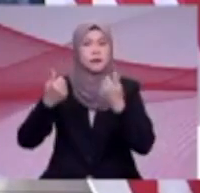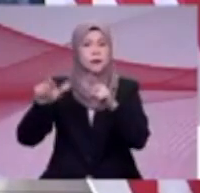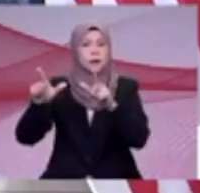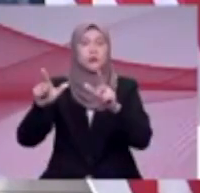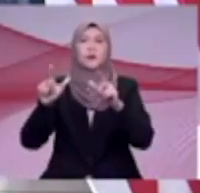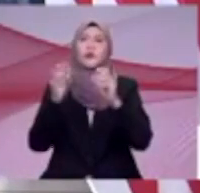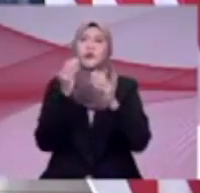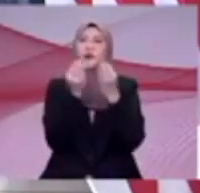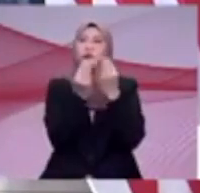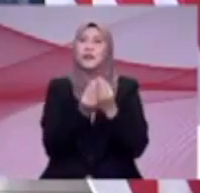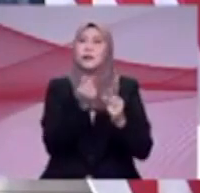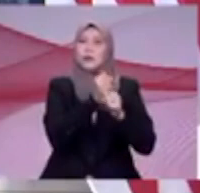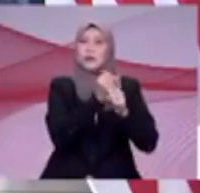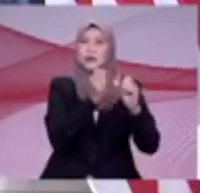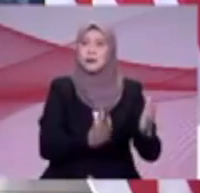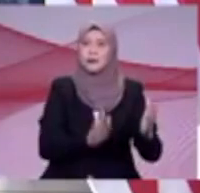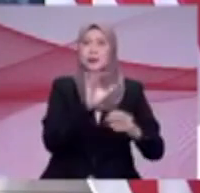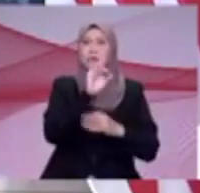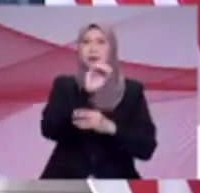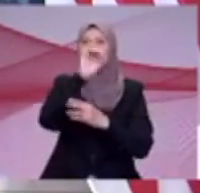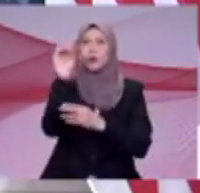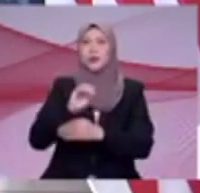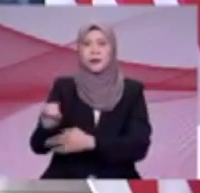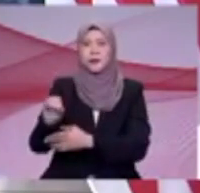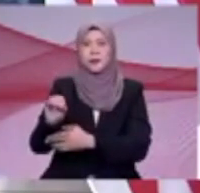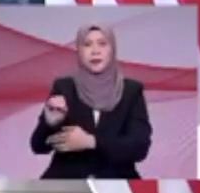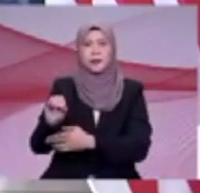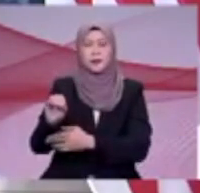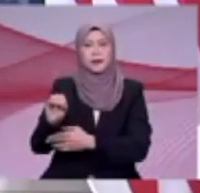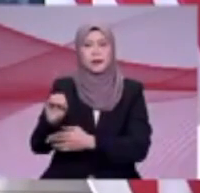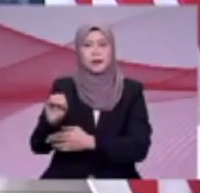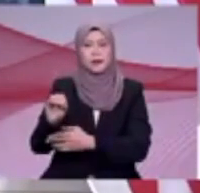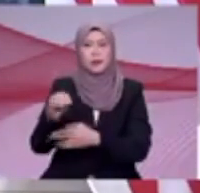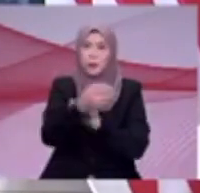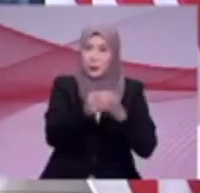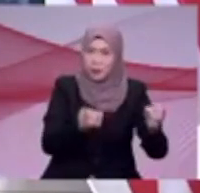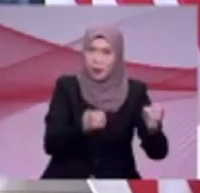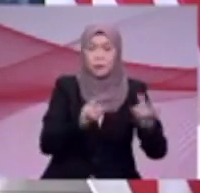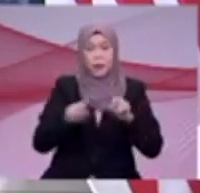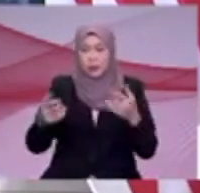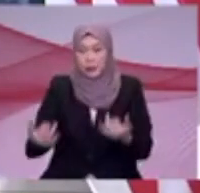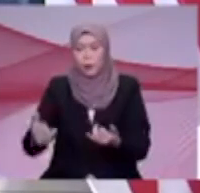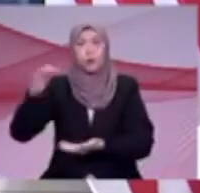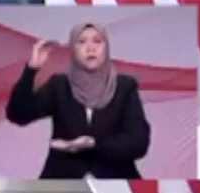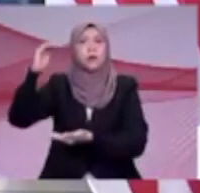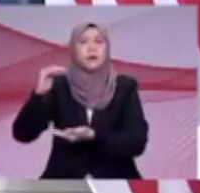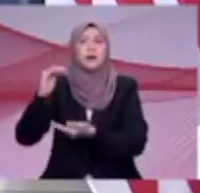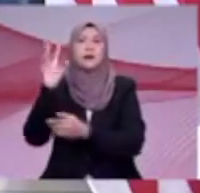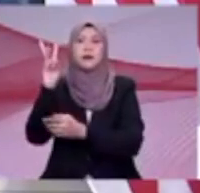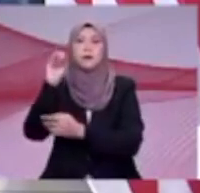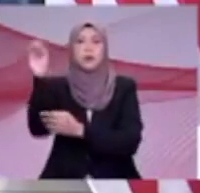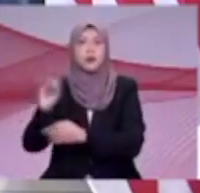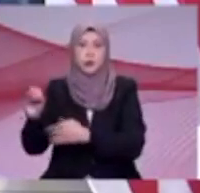kapasiti pekerja sehingga 80% di premis. Sekarang ini maksimumnya 60%.